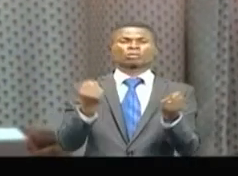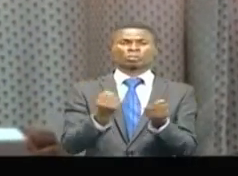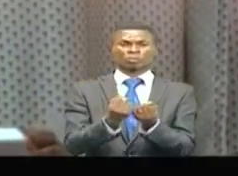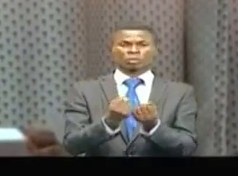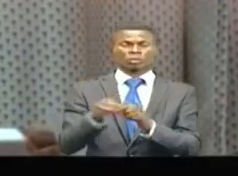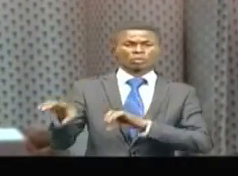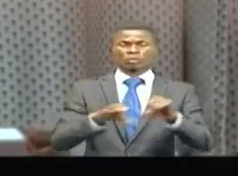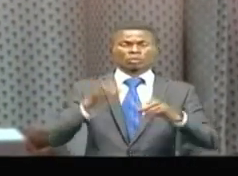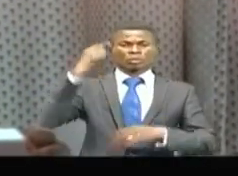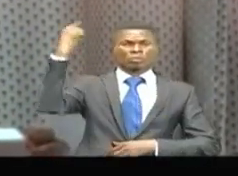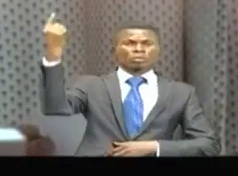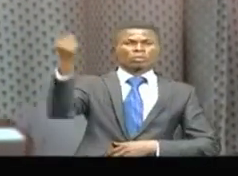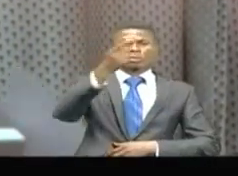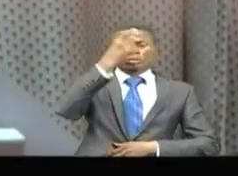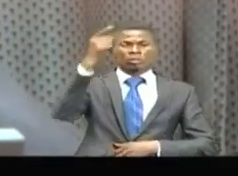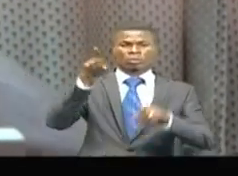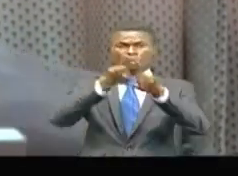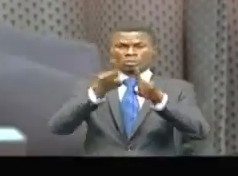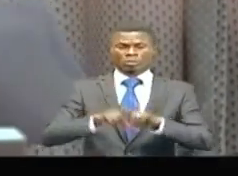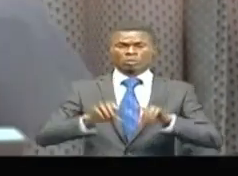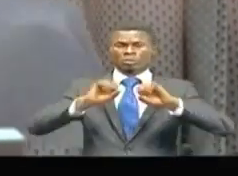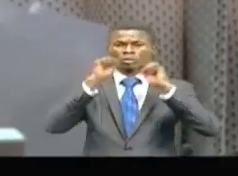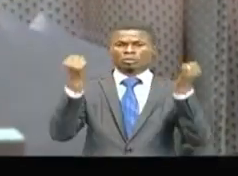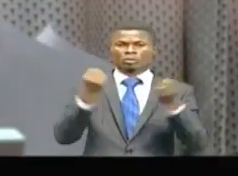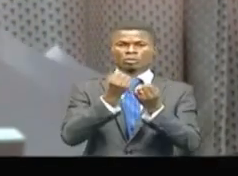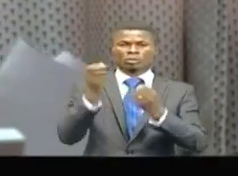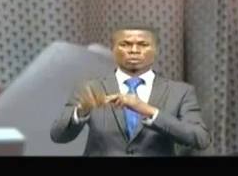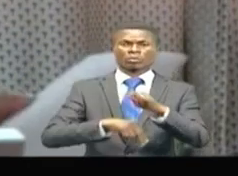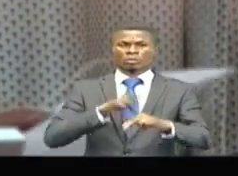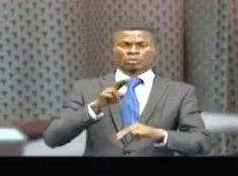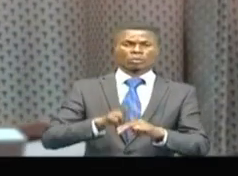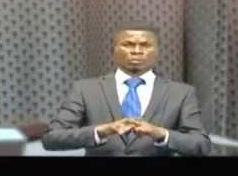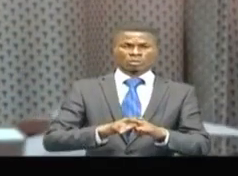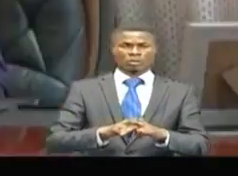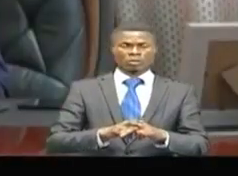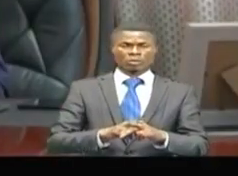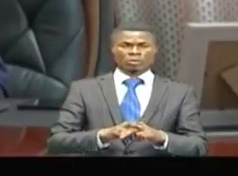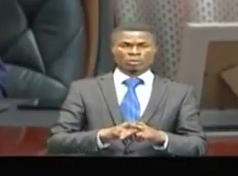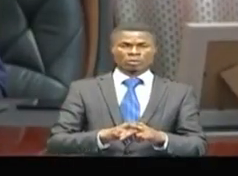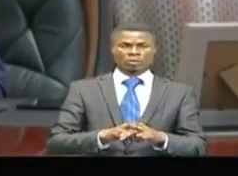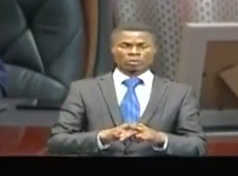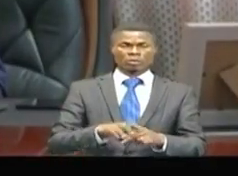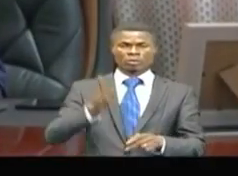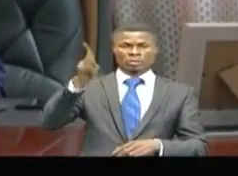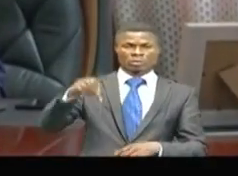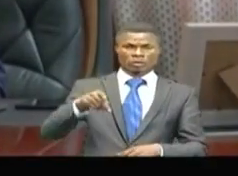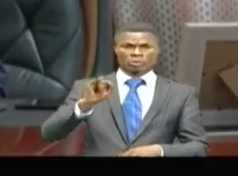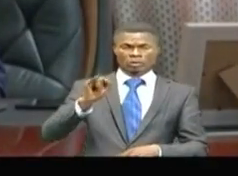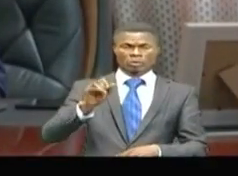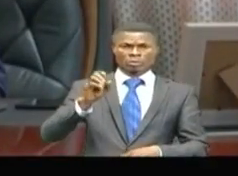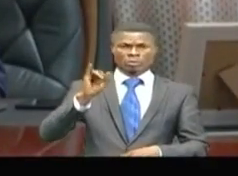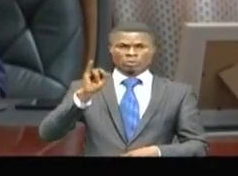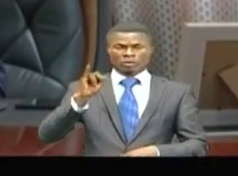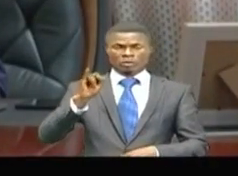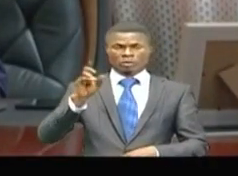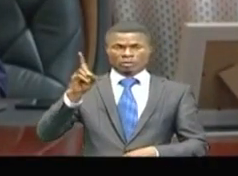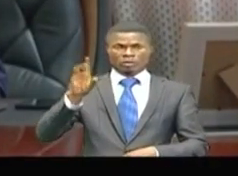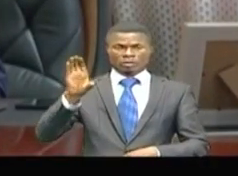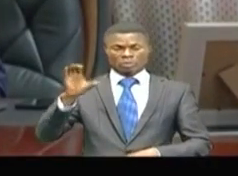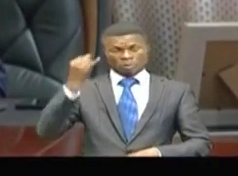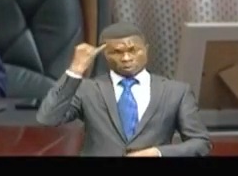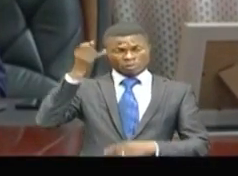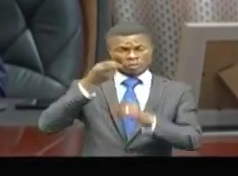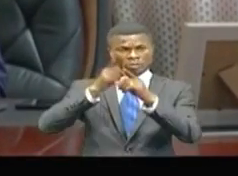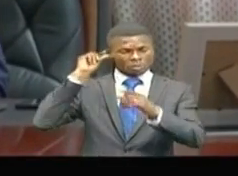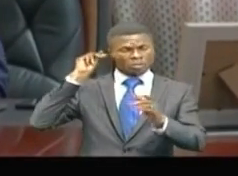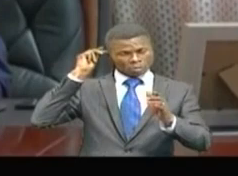Action humanitaire et Solidarité nationale. Le PUIDC est une initiative du